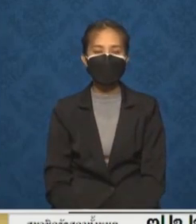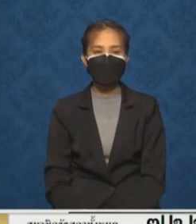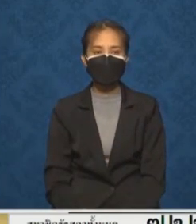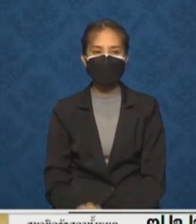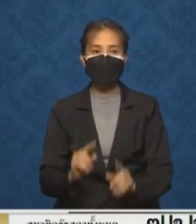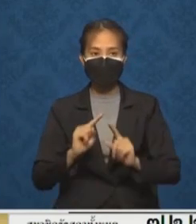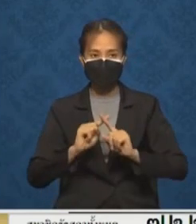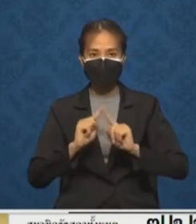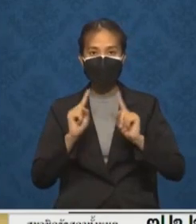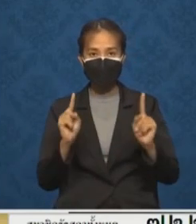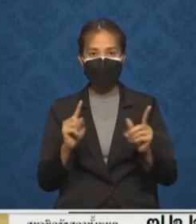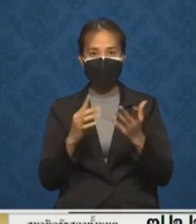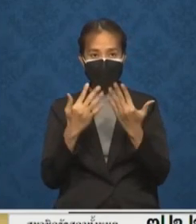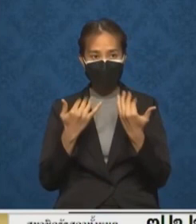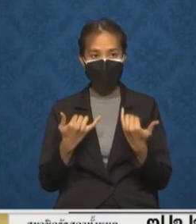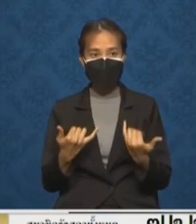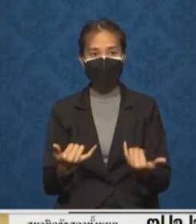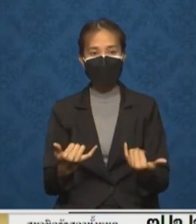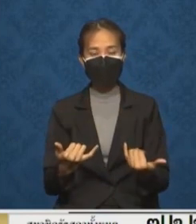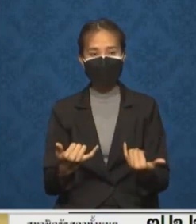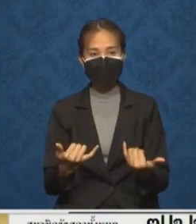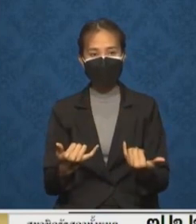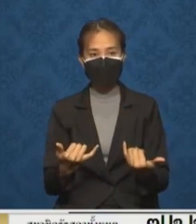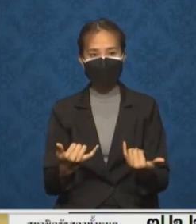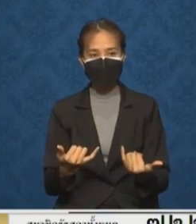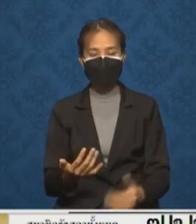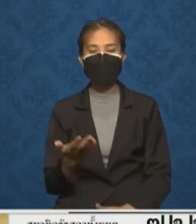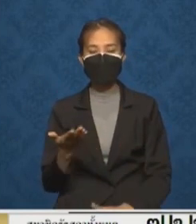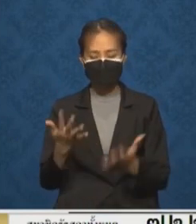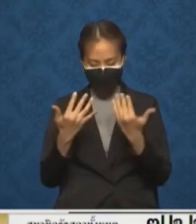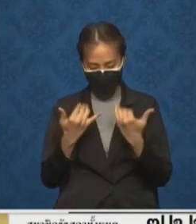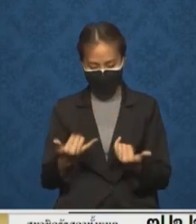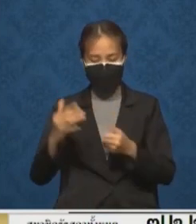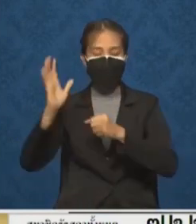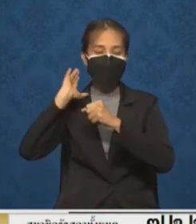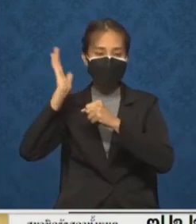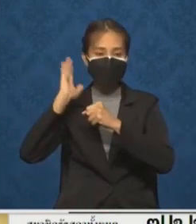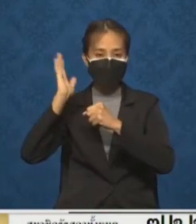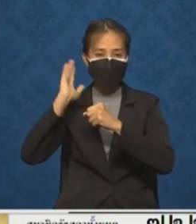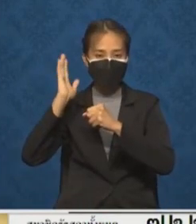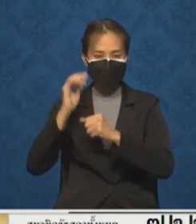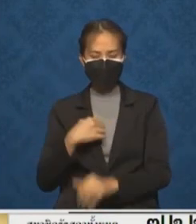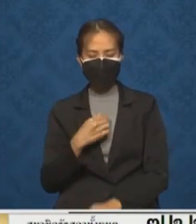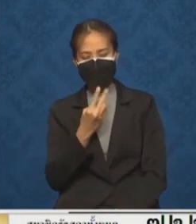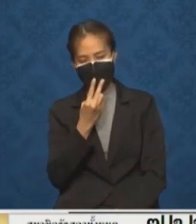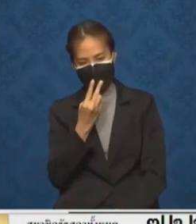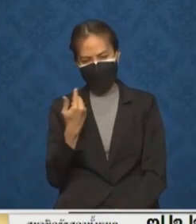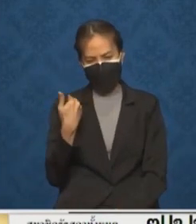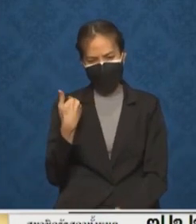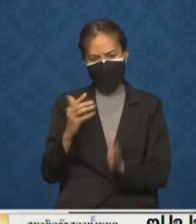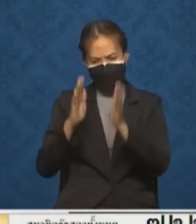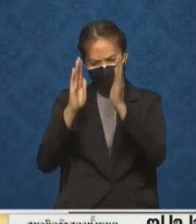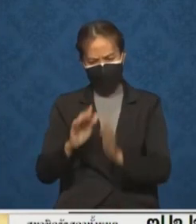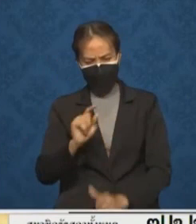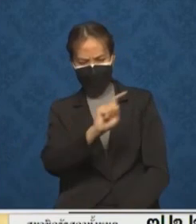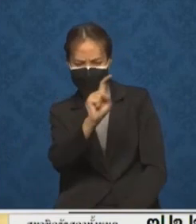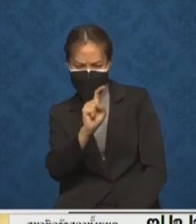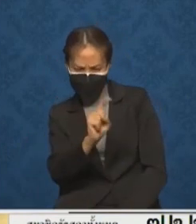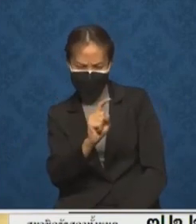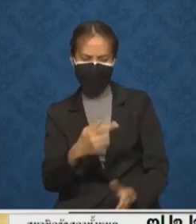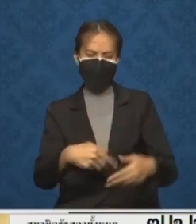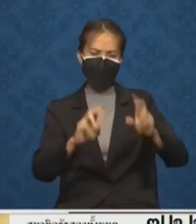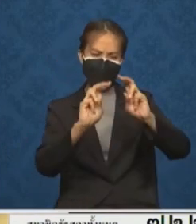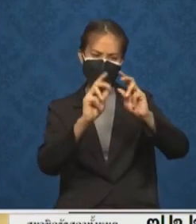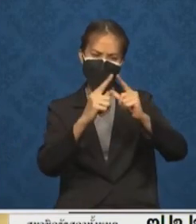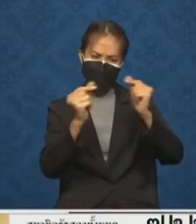แต่ว่าอย่างไรก็ตามครับท่ามกลางที่การอภิปรายในวันนี้ก็ดูจะได้มีคนตั้งข้อสังเกตไว้มากมายหลายเรื่องเช่